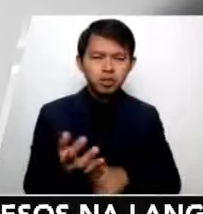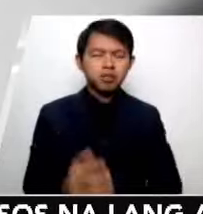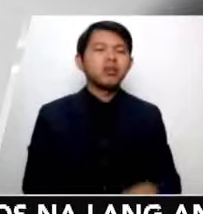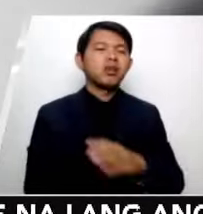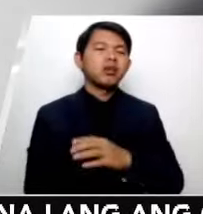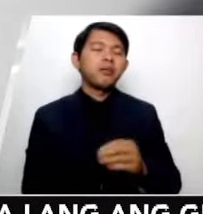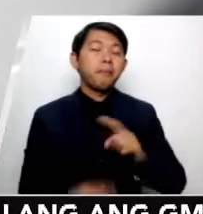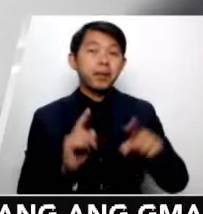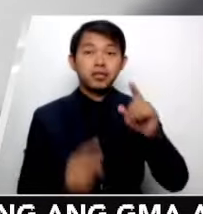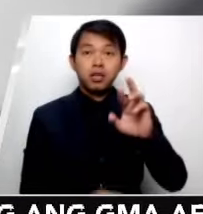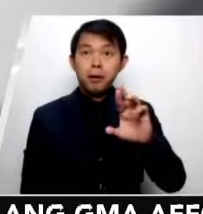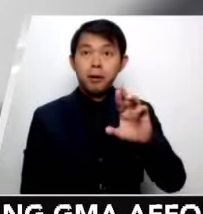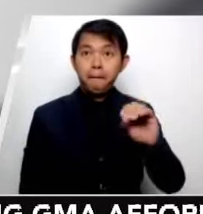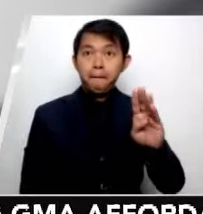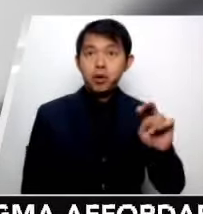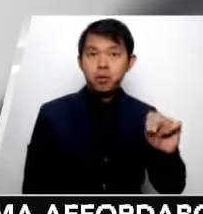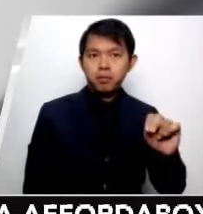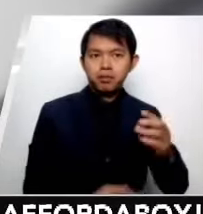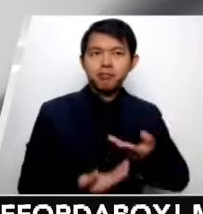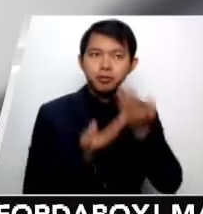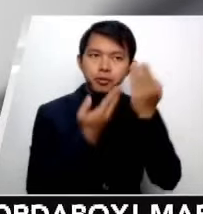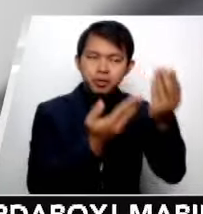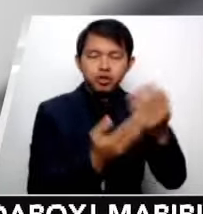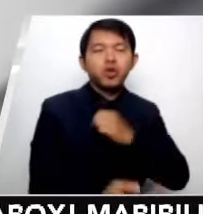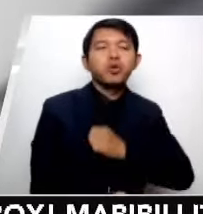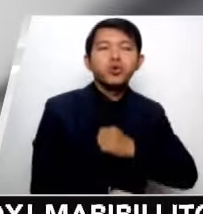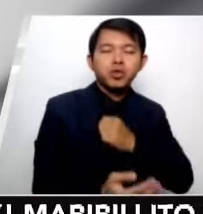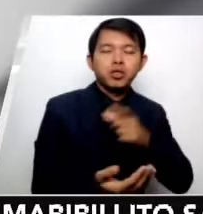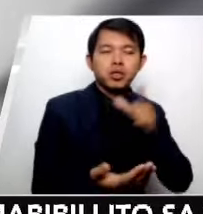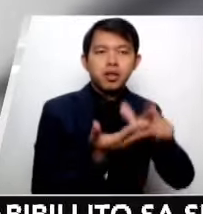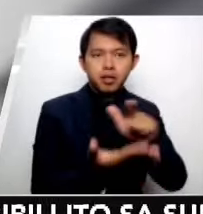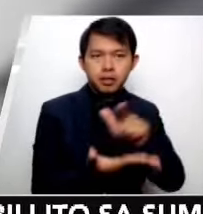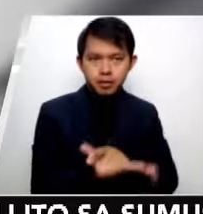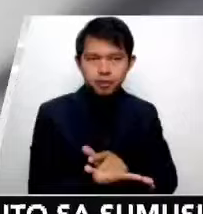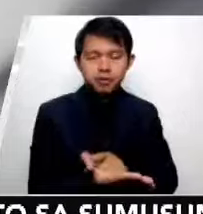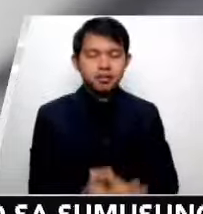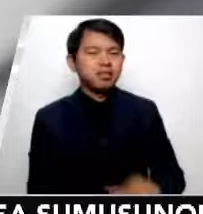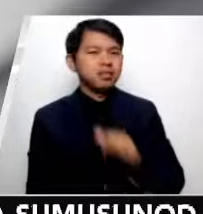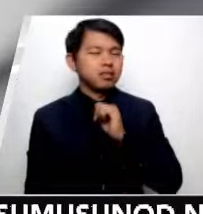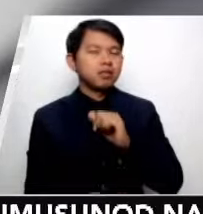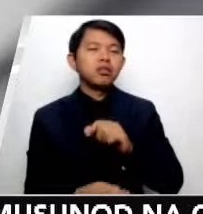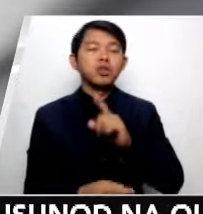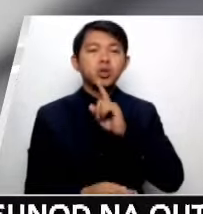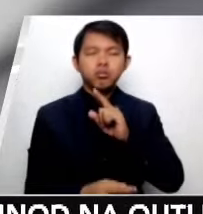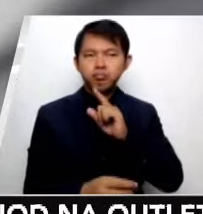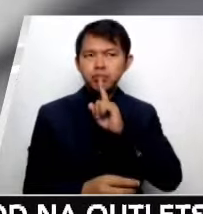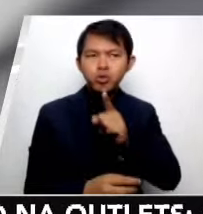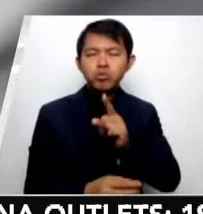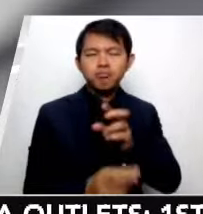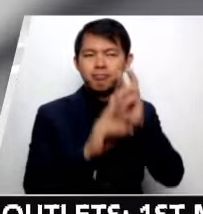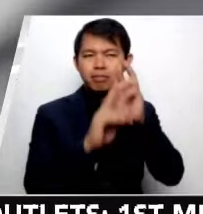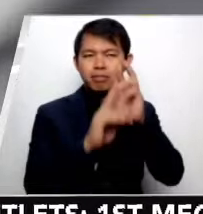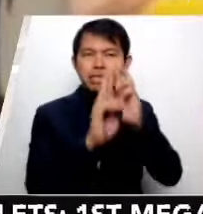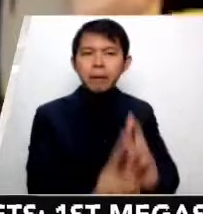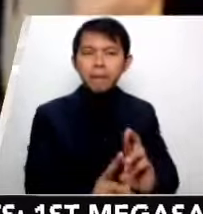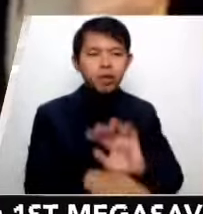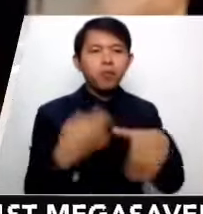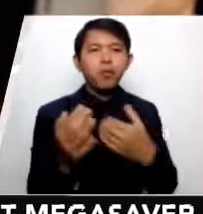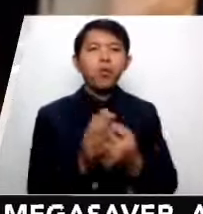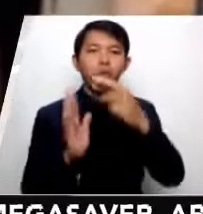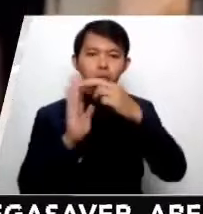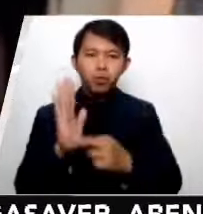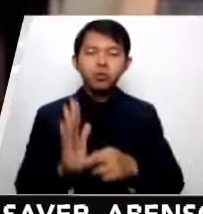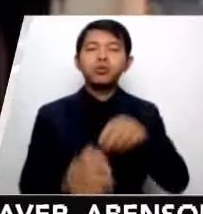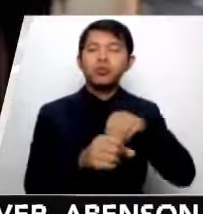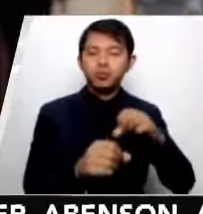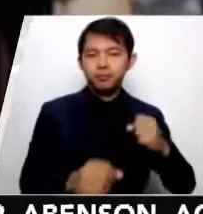ng Senado para humingi ng dispensa. Hindi raw nila ipinapagwalang bahala ng kanyang may bahay ang mga patakaran sa Senado. Sigilan